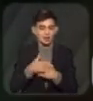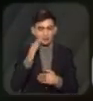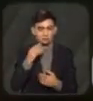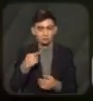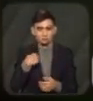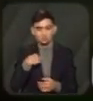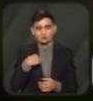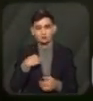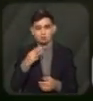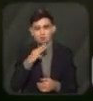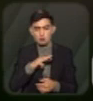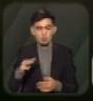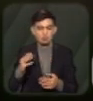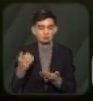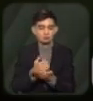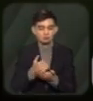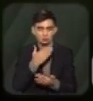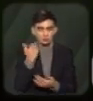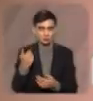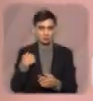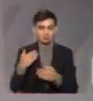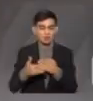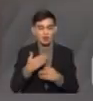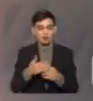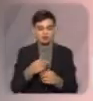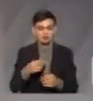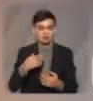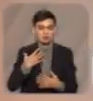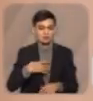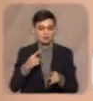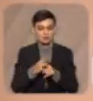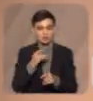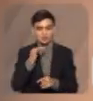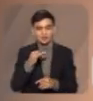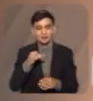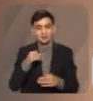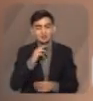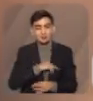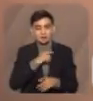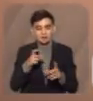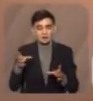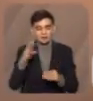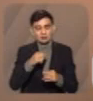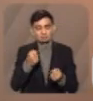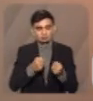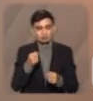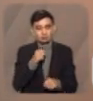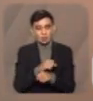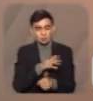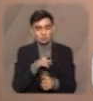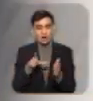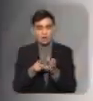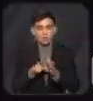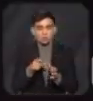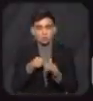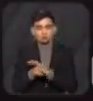не зарабатываем миллионы, чтобы нас наказывать. Кірістер басқармасы мамандары тоқтатылған көліктердің көбі салықтан қашу үшін транзиттік